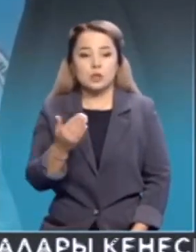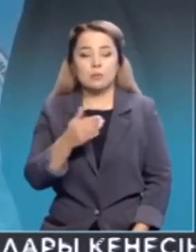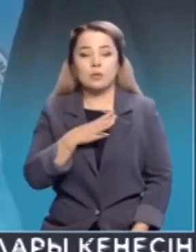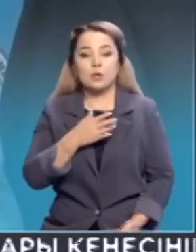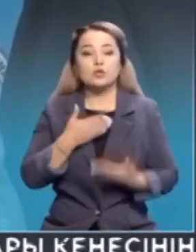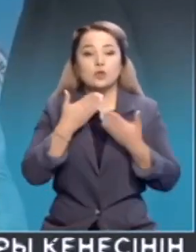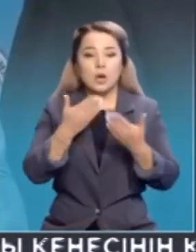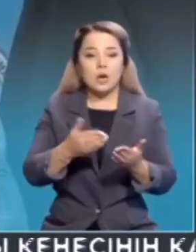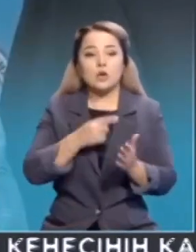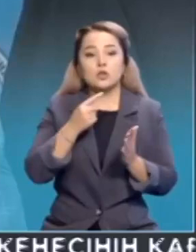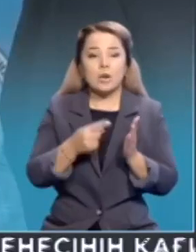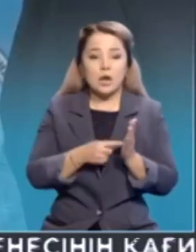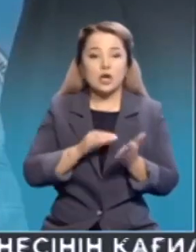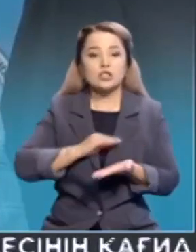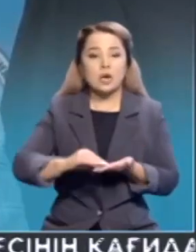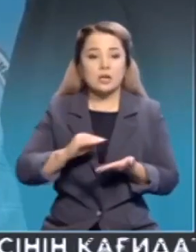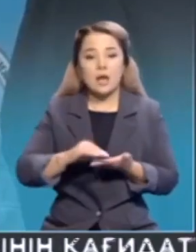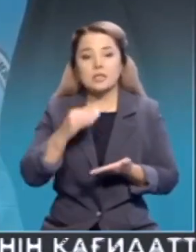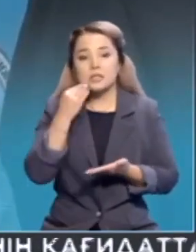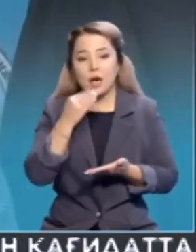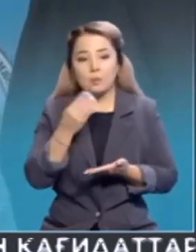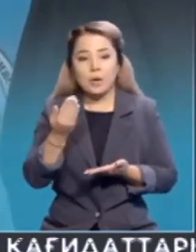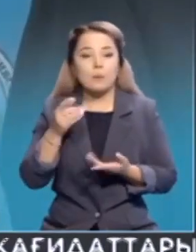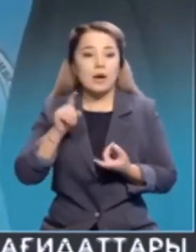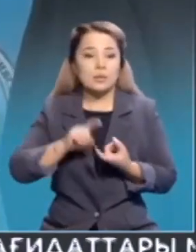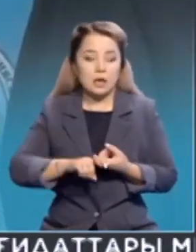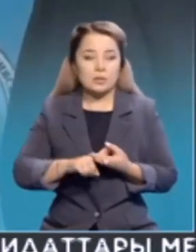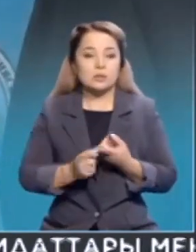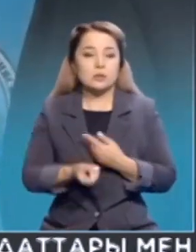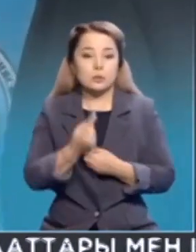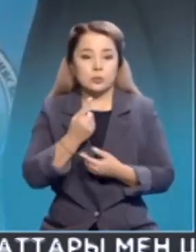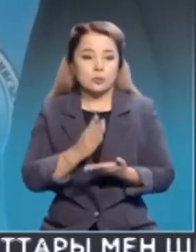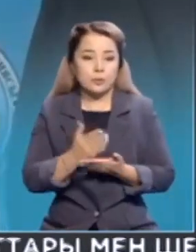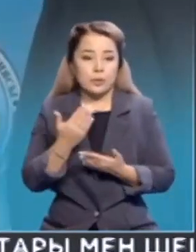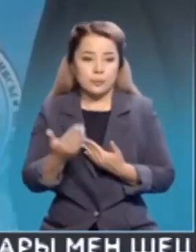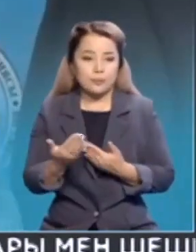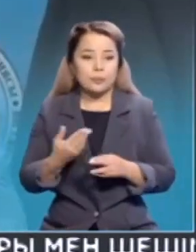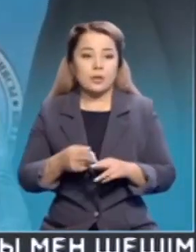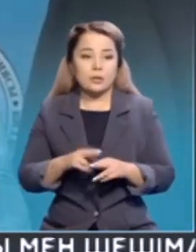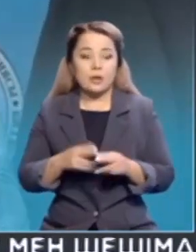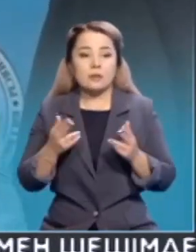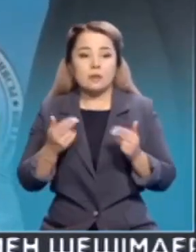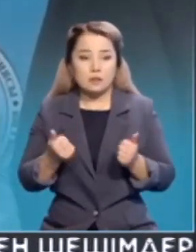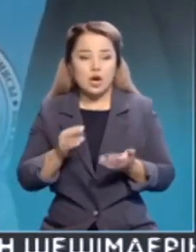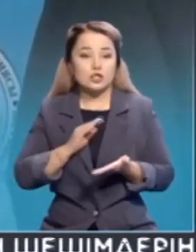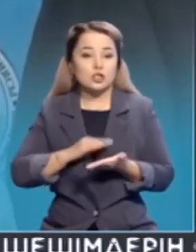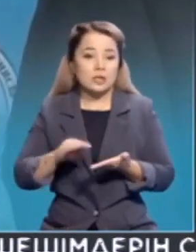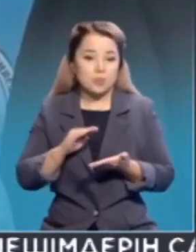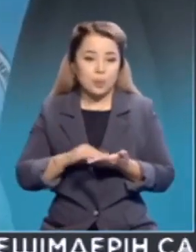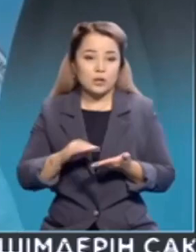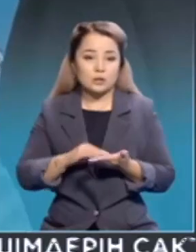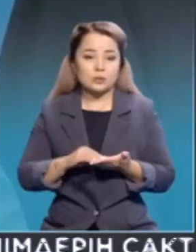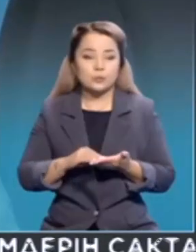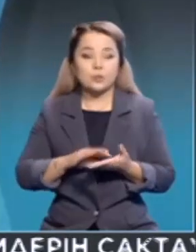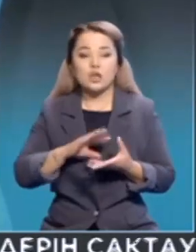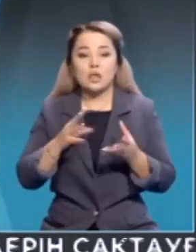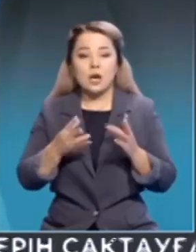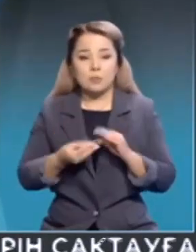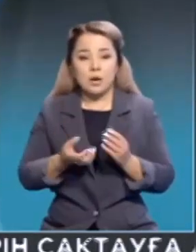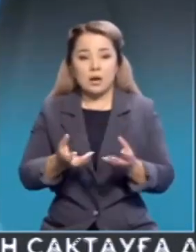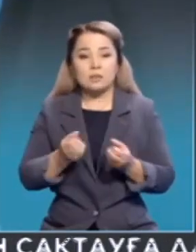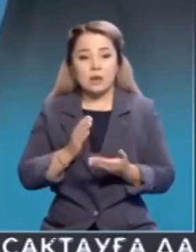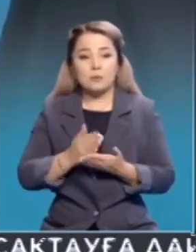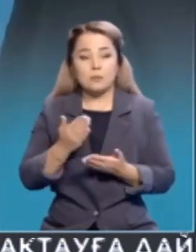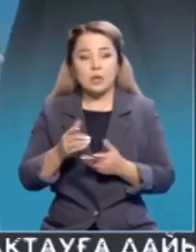жазба жұмыстың сапасына байланысты туындады. Әрине, жазба жұмыс жалпы алған